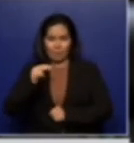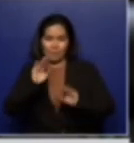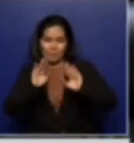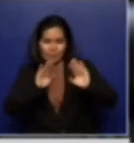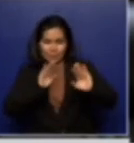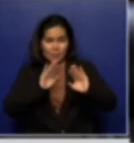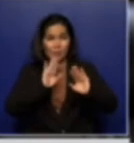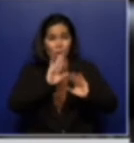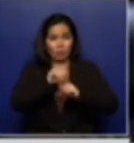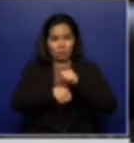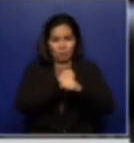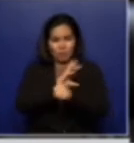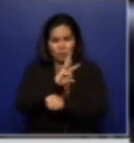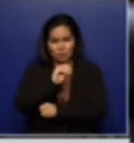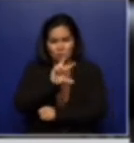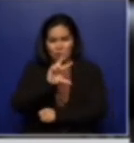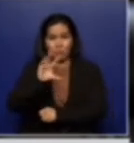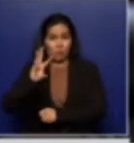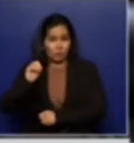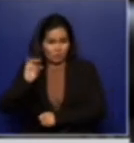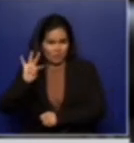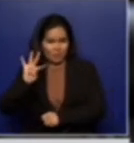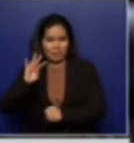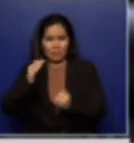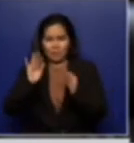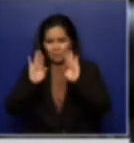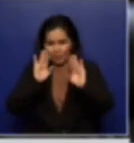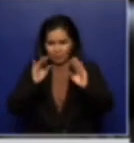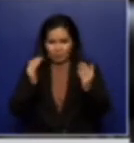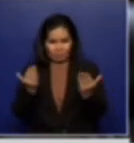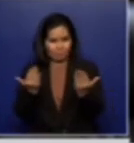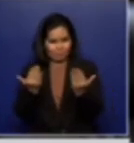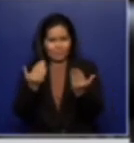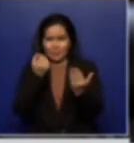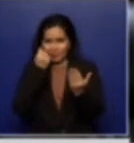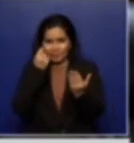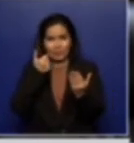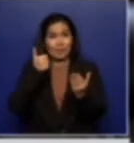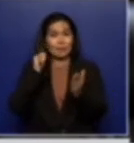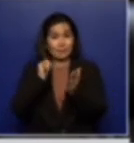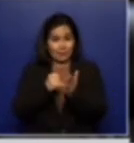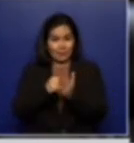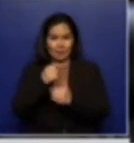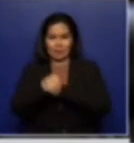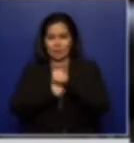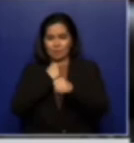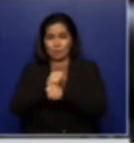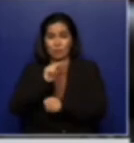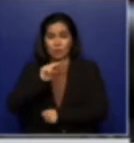ปี63และปี64มันจะได้เข้าใจง่าย63นั้น